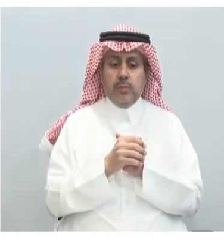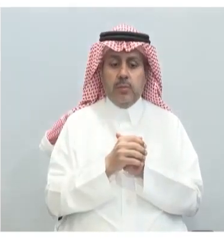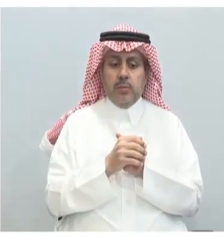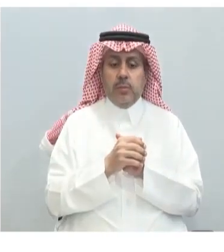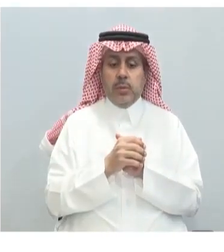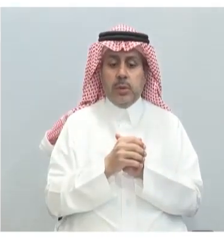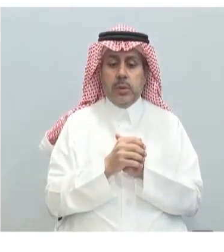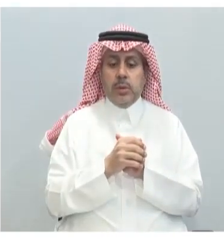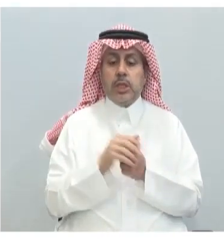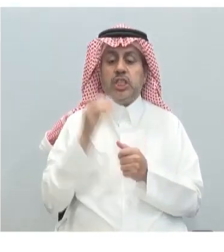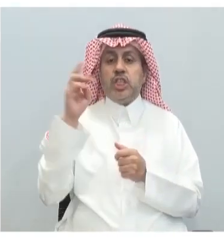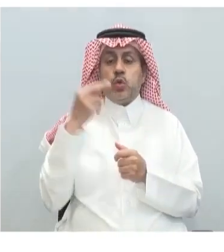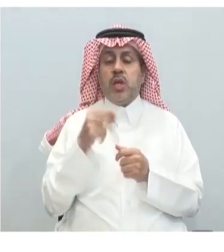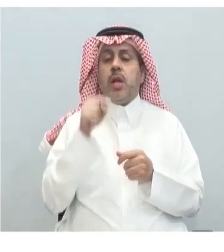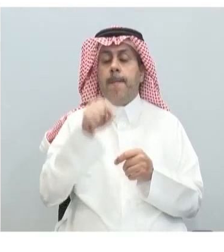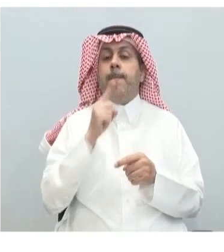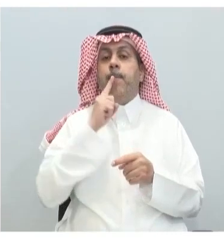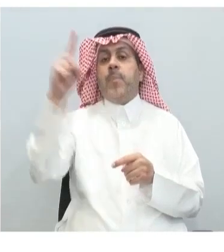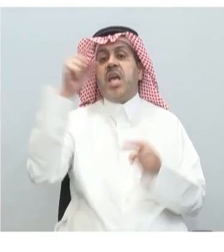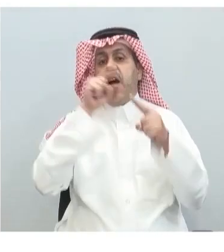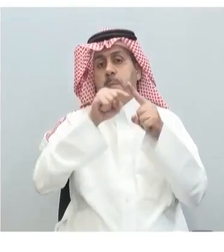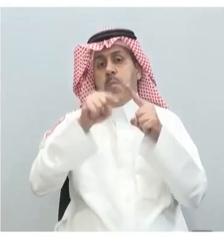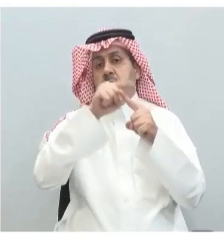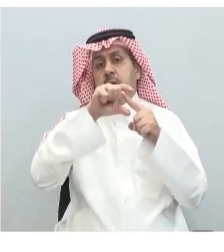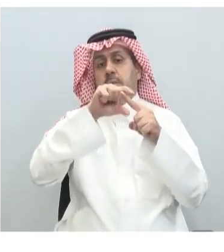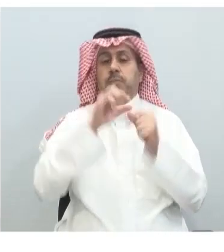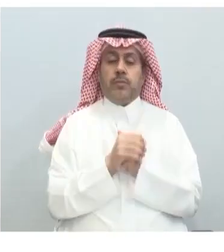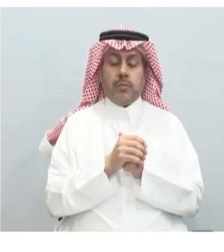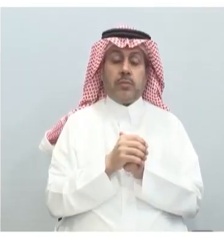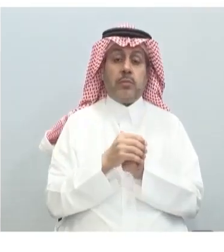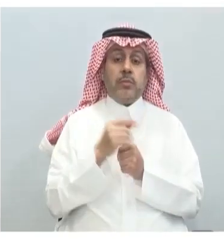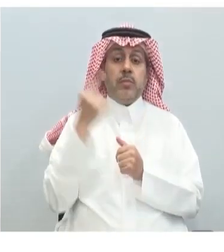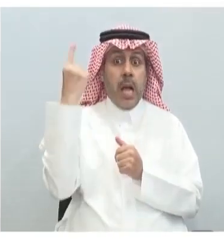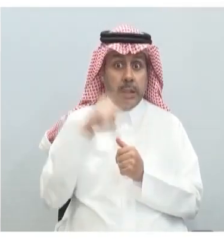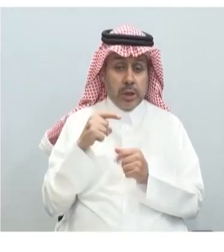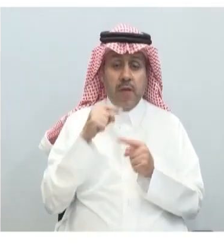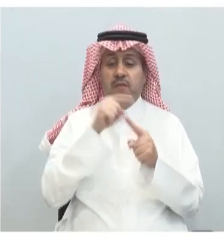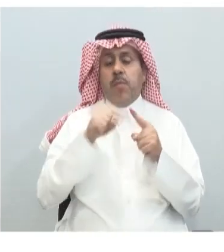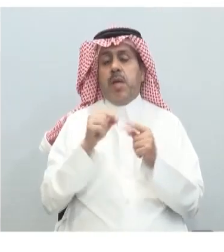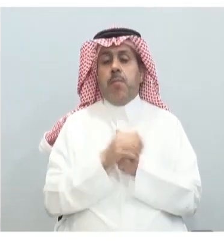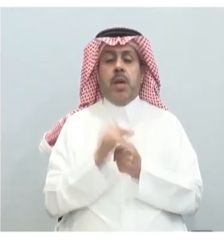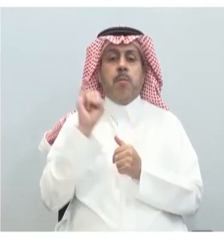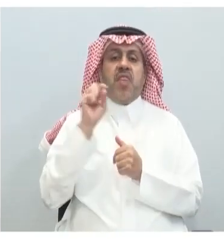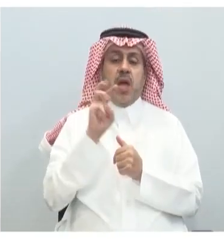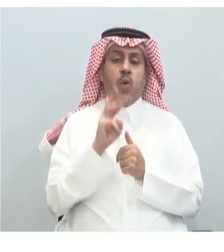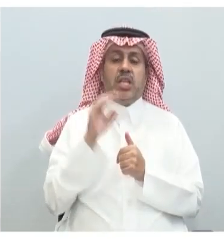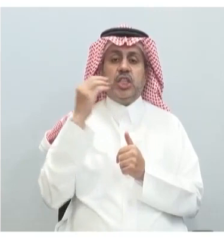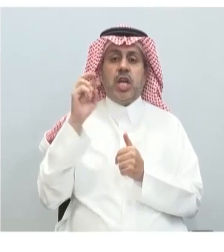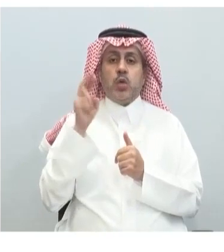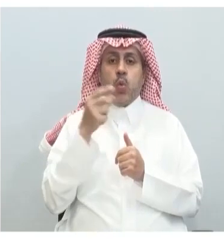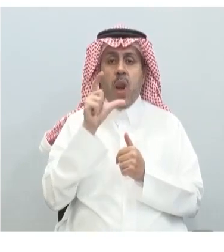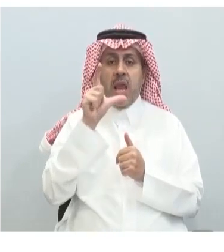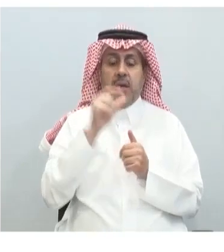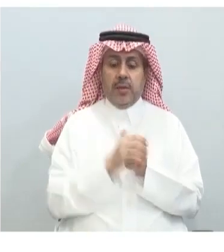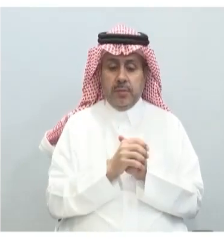ستكون نسبه الجازولين فيه 100% او على خليط تتكون من 10% من الايثانول و 90% من الجازولين في